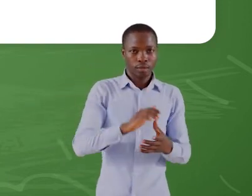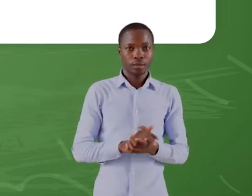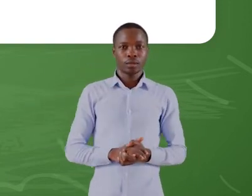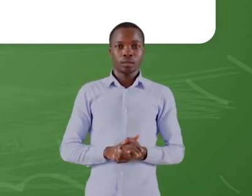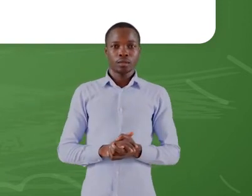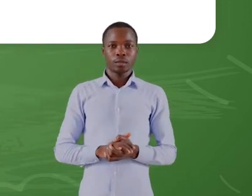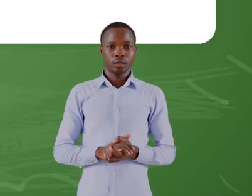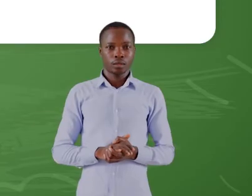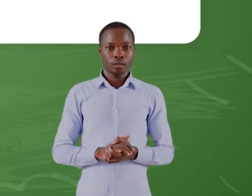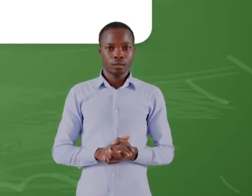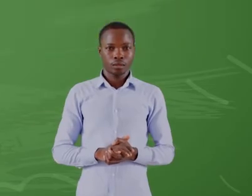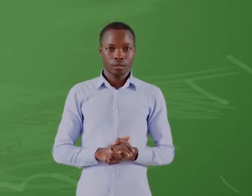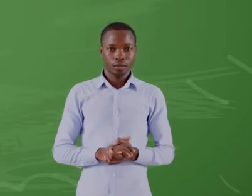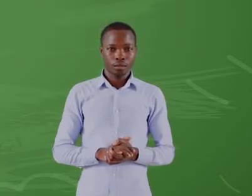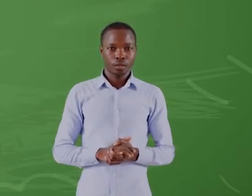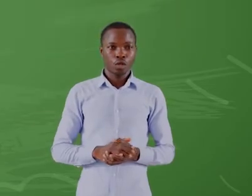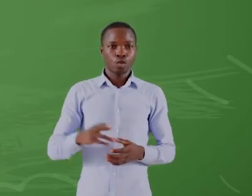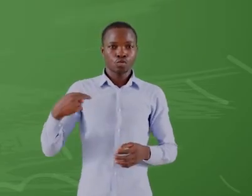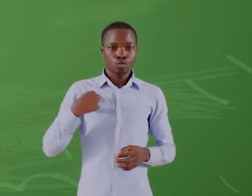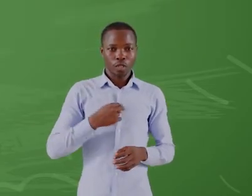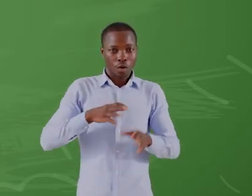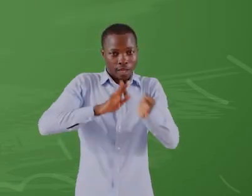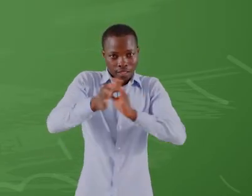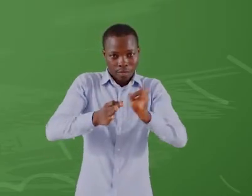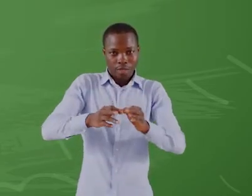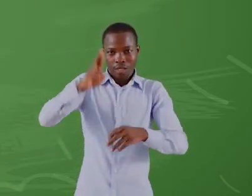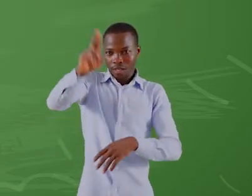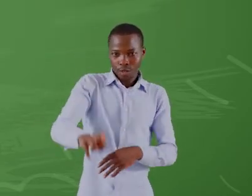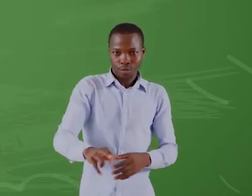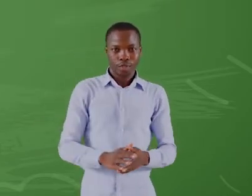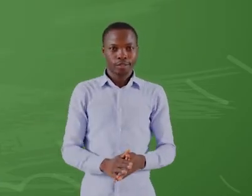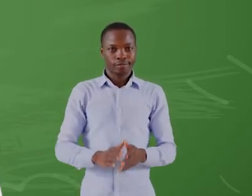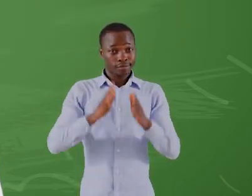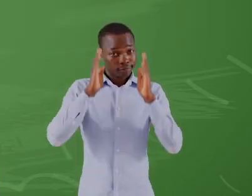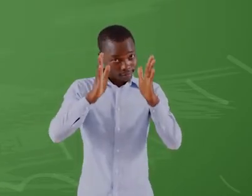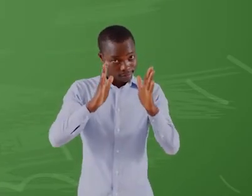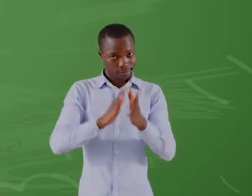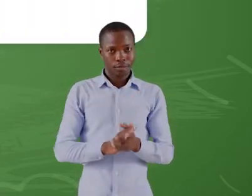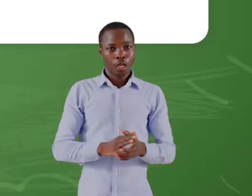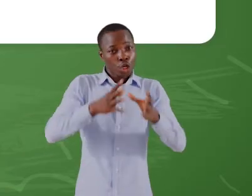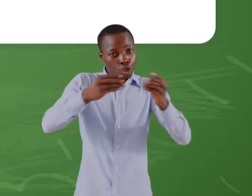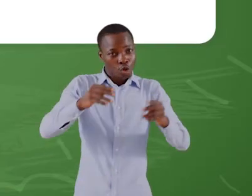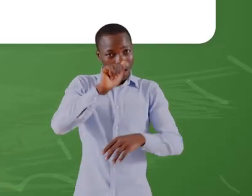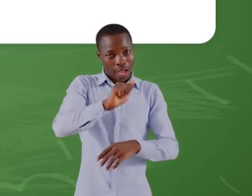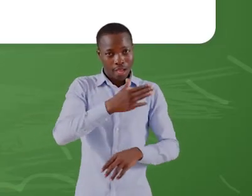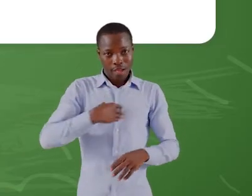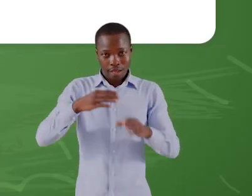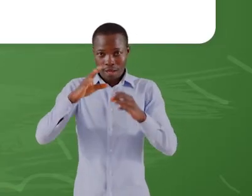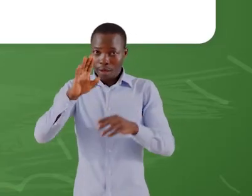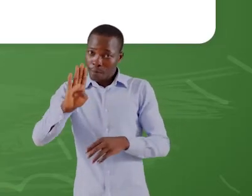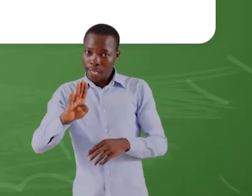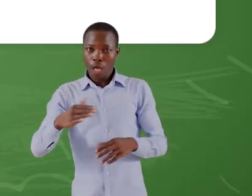A. Nous allons interpréter ces résultats. Les sols A et B